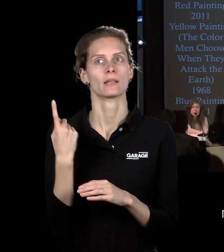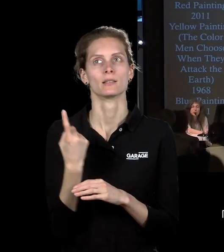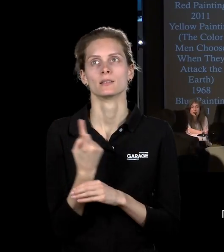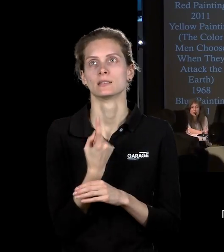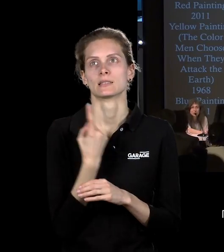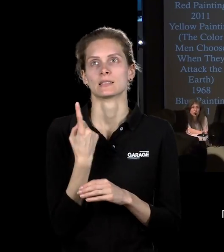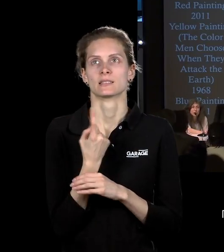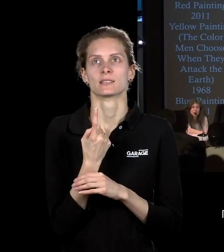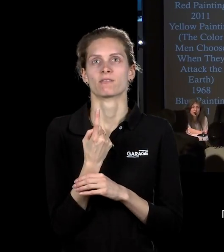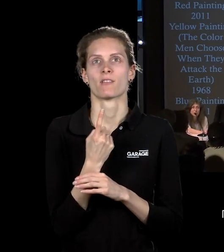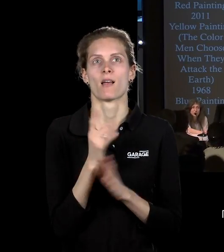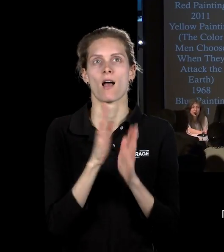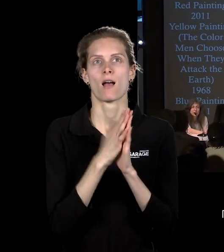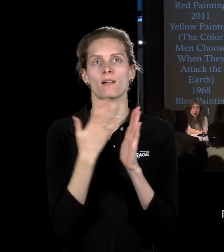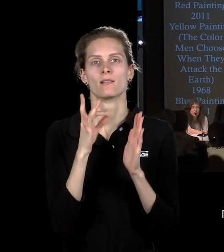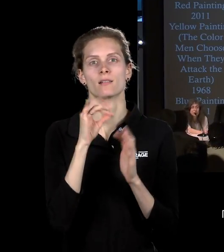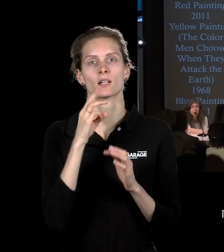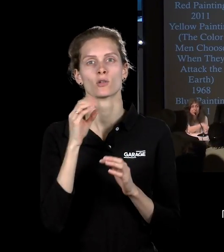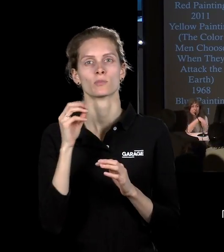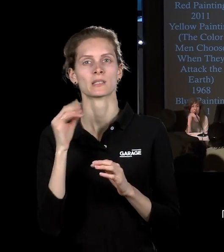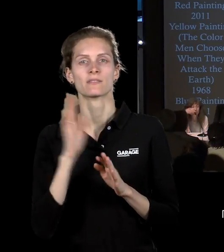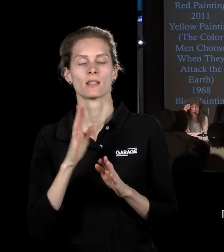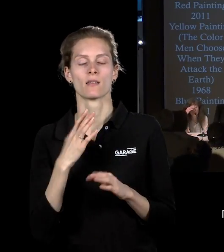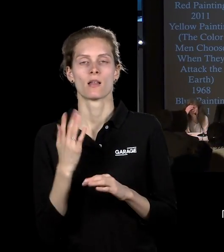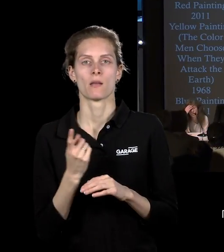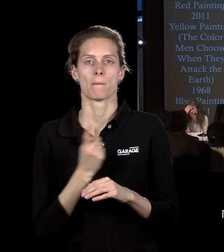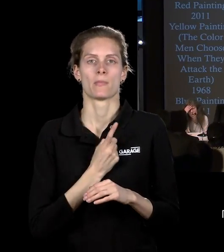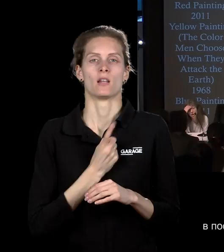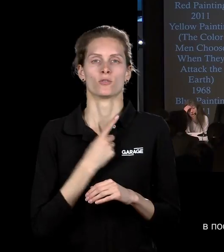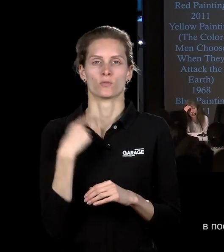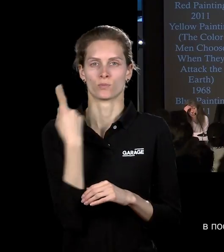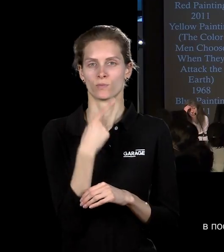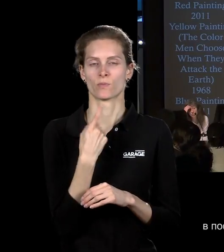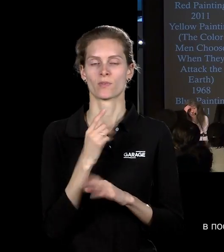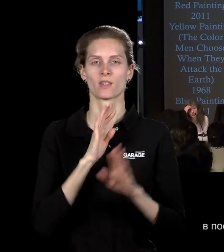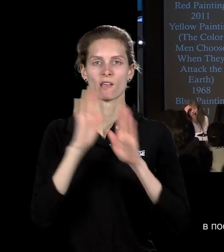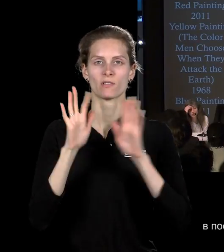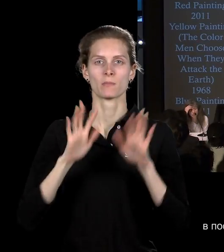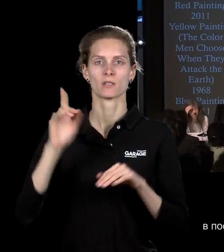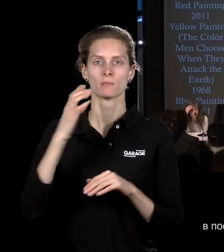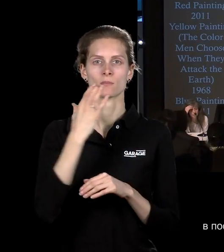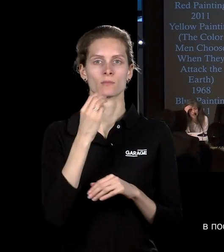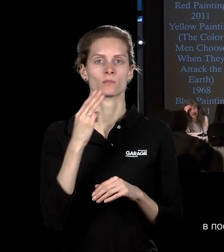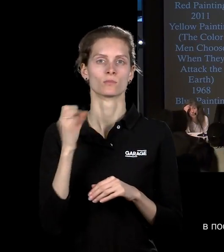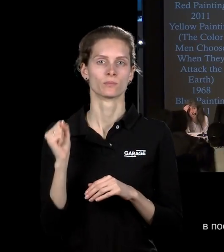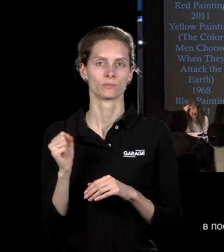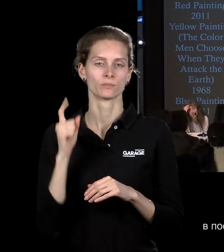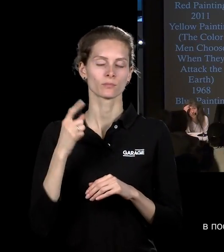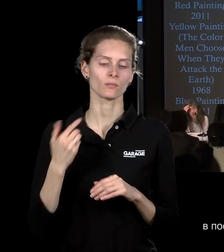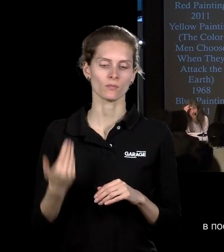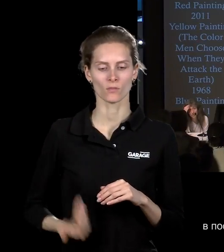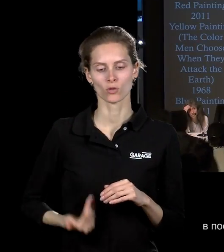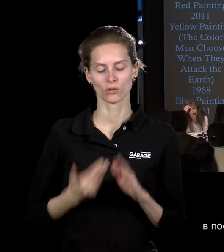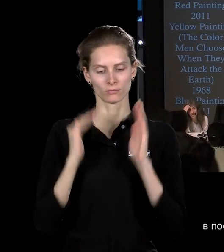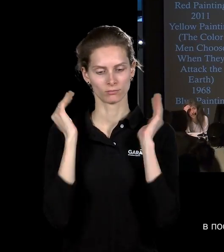не ретроспектива, но за много лет такая персональная выставка в Соединенных Штатах. Вообще он как бы жил затворником,